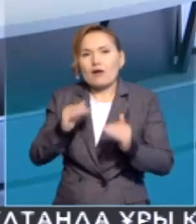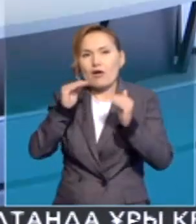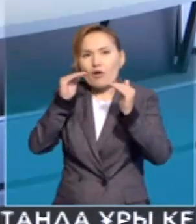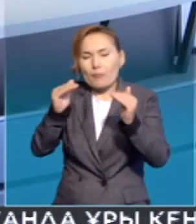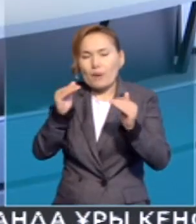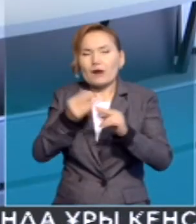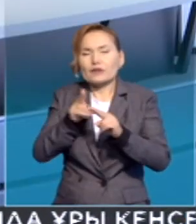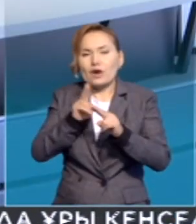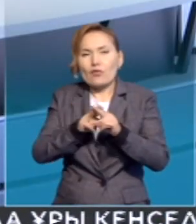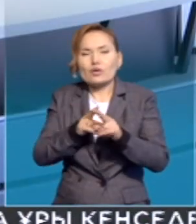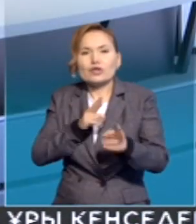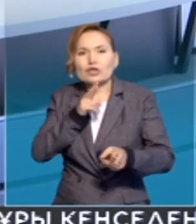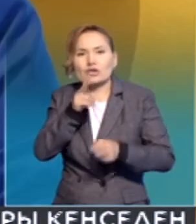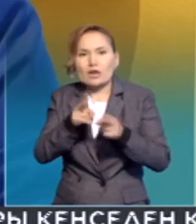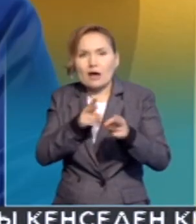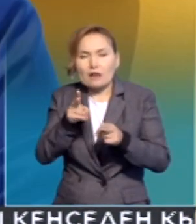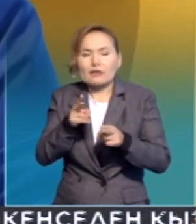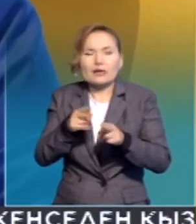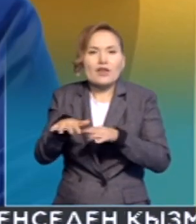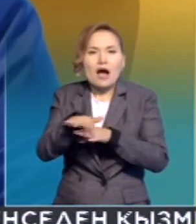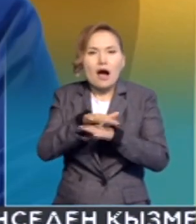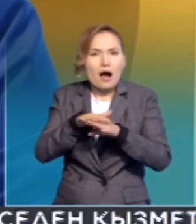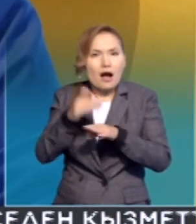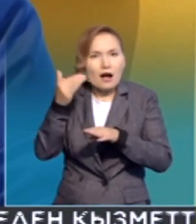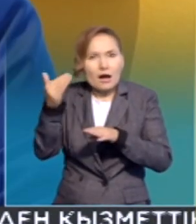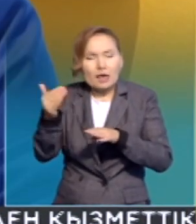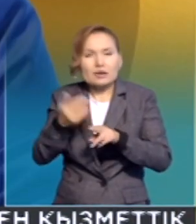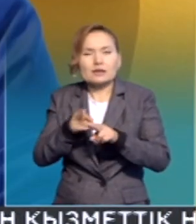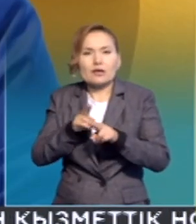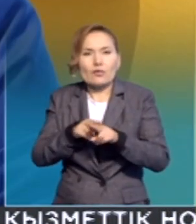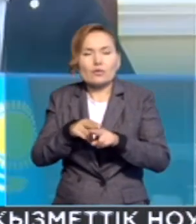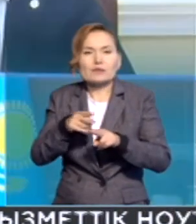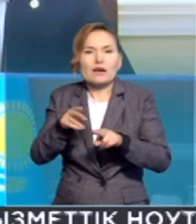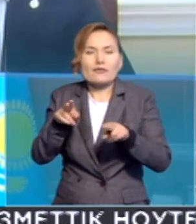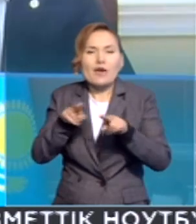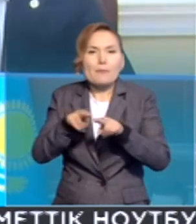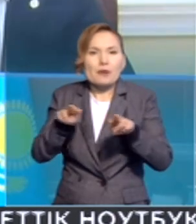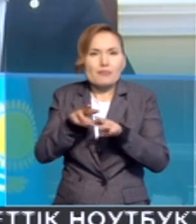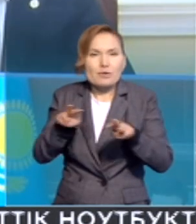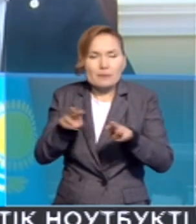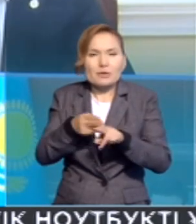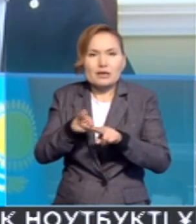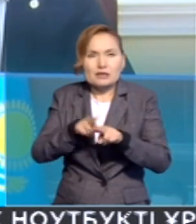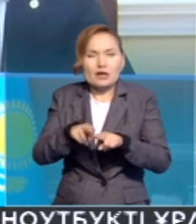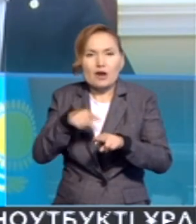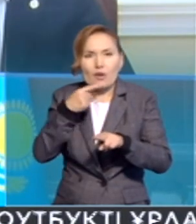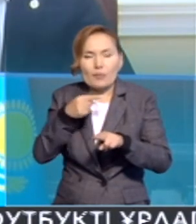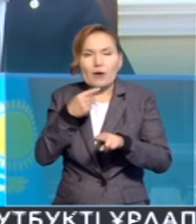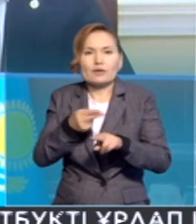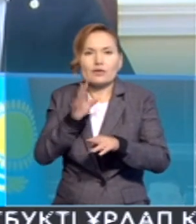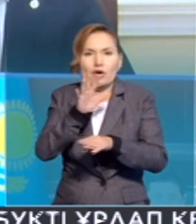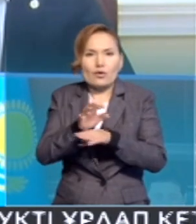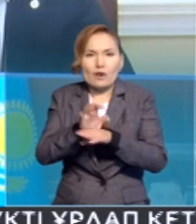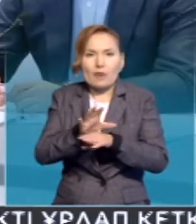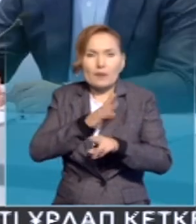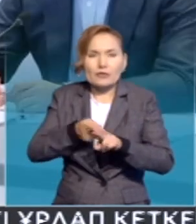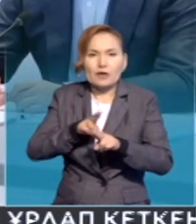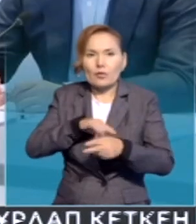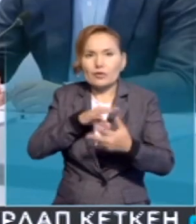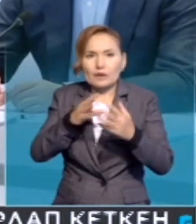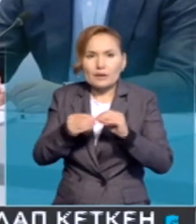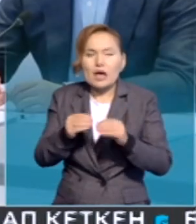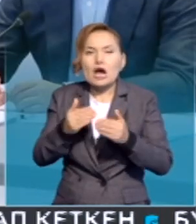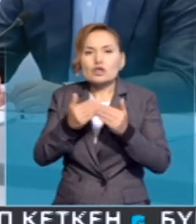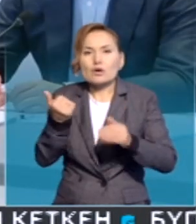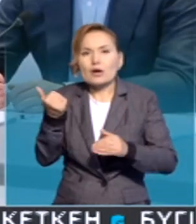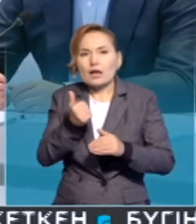Смайылов мәселені реттеуді тапсырды. Салалық комитет мәліметінше бөлшек сауда нысандарының үстемені 15%-дан асырмауын әкімдіктер бақылап отыр.